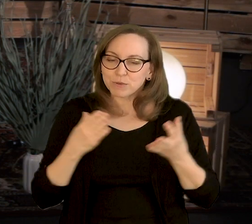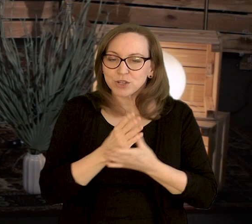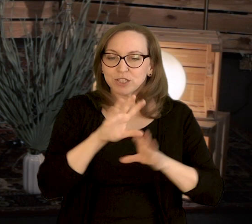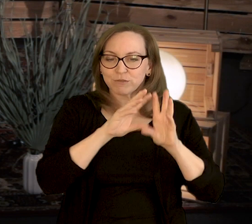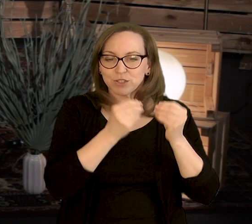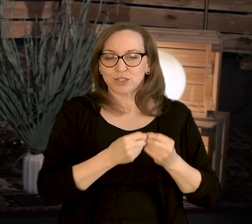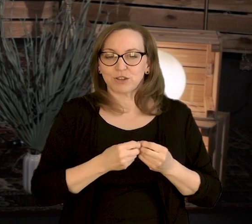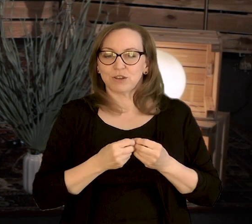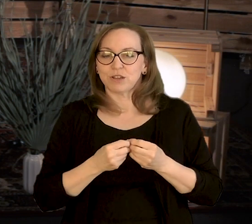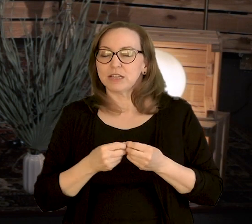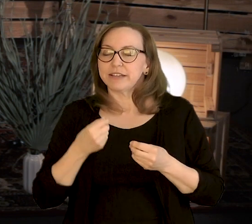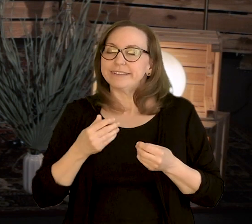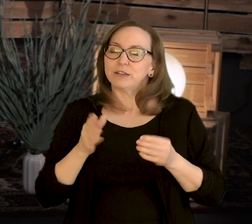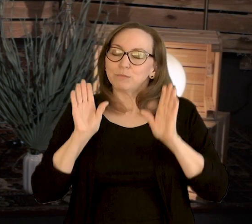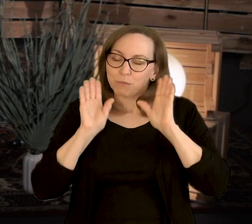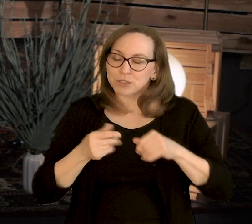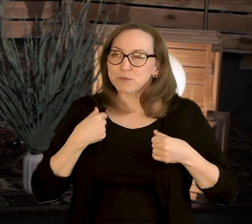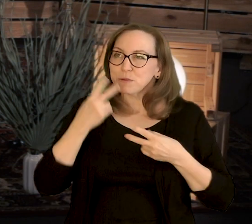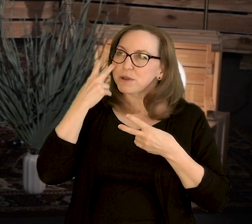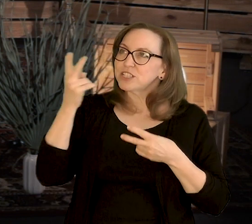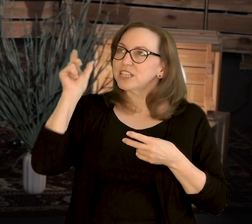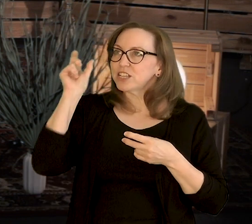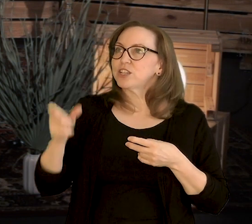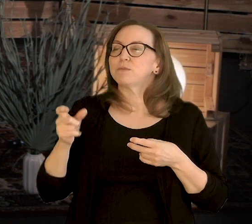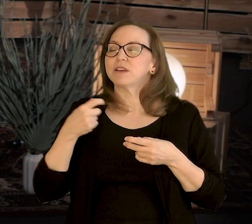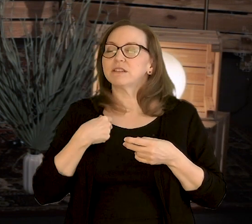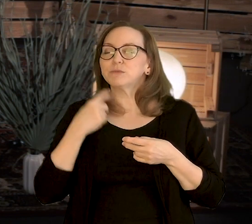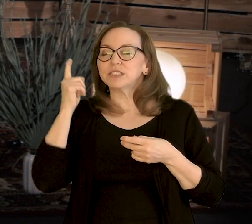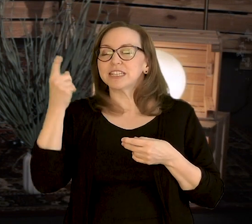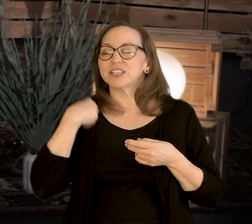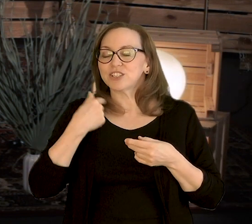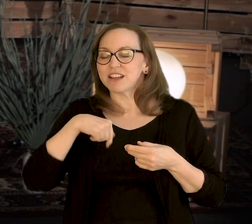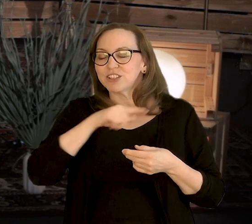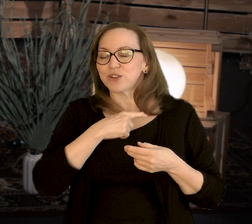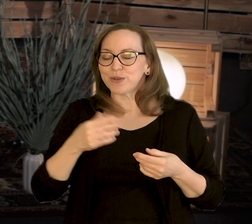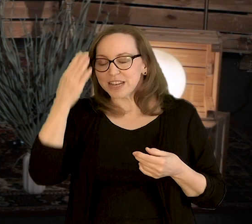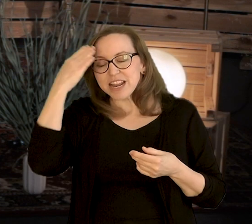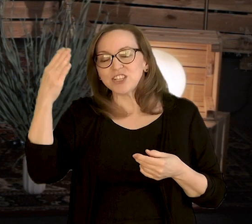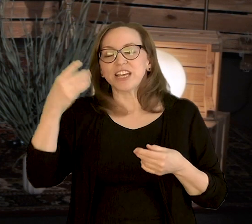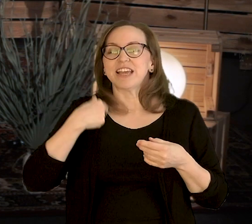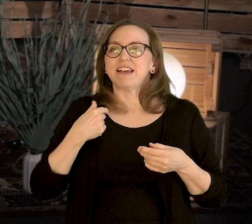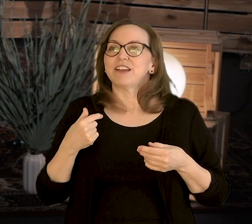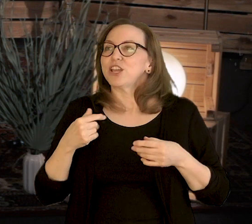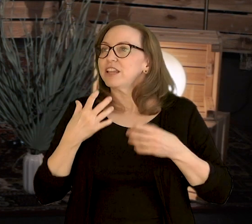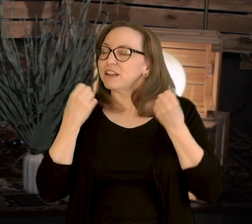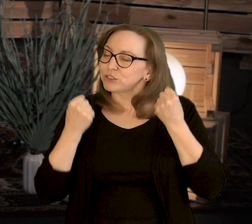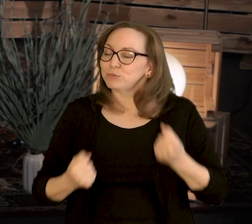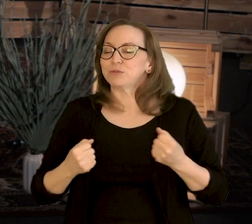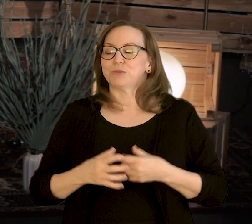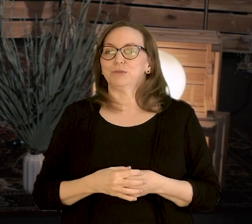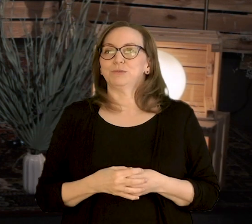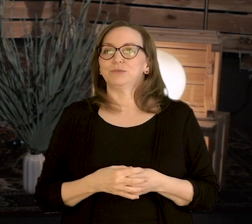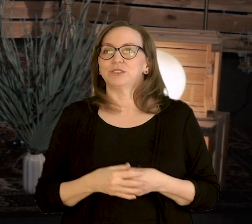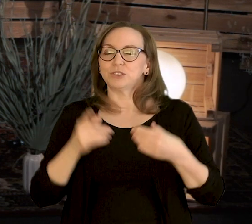na Ciebie, który jesteś naszą nadzieją i naszą ostoją. Tobie, Panie, oddajemy chwałę i